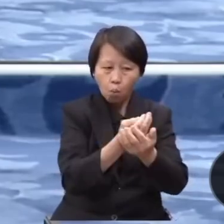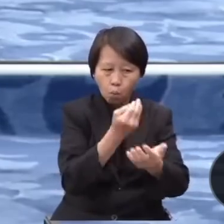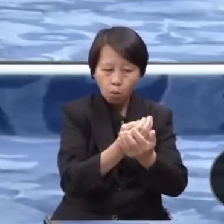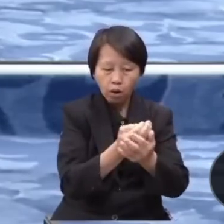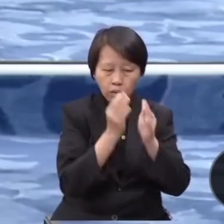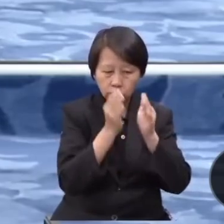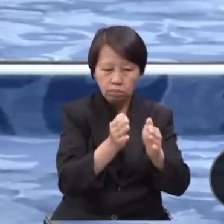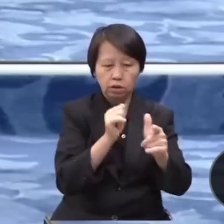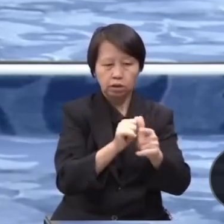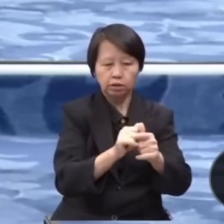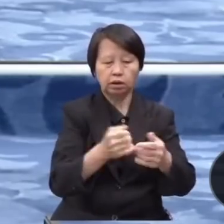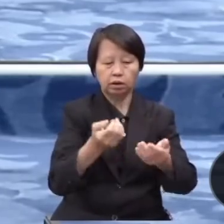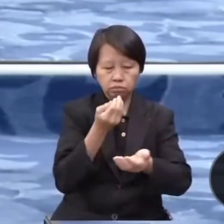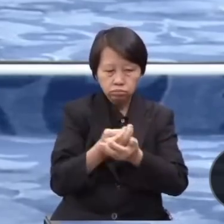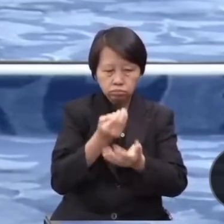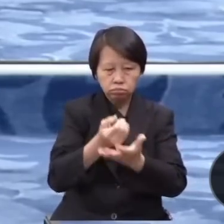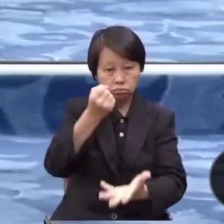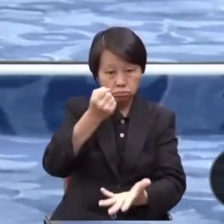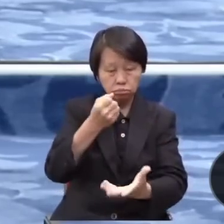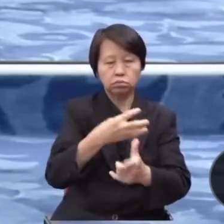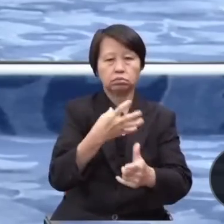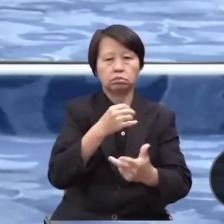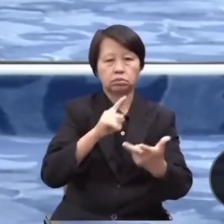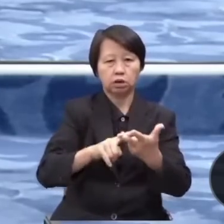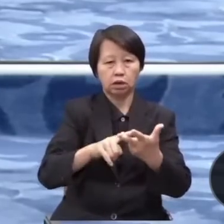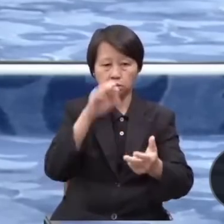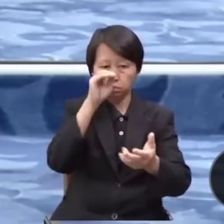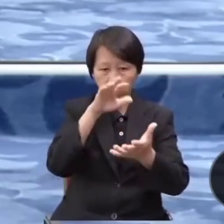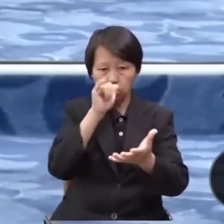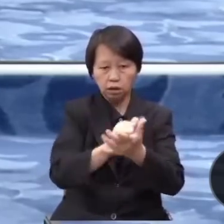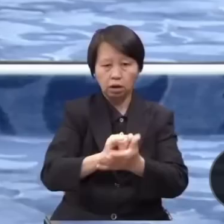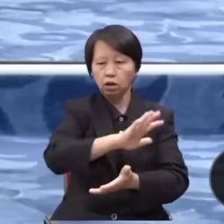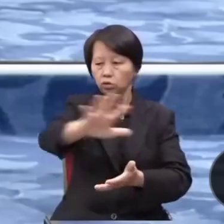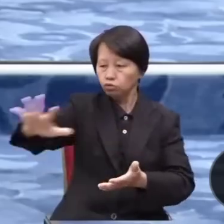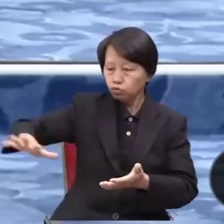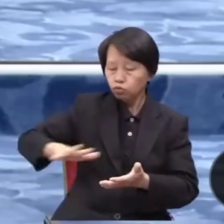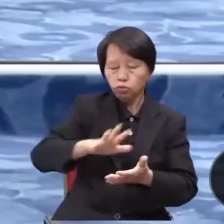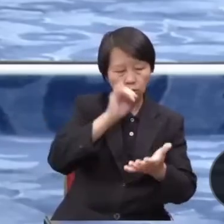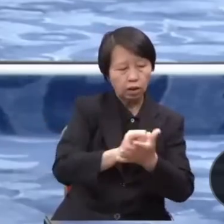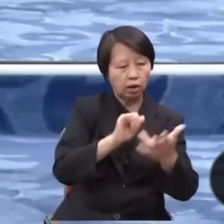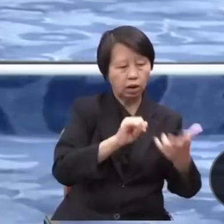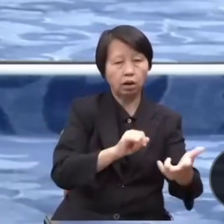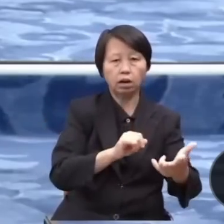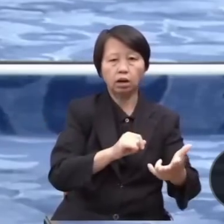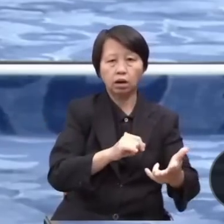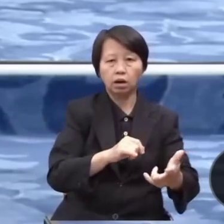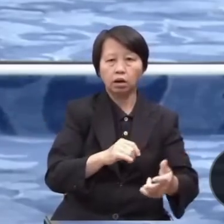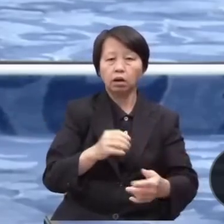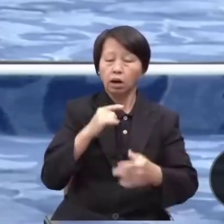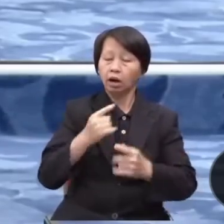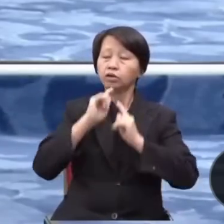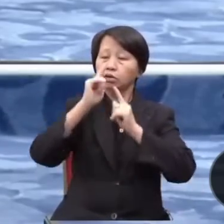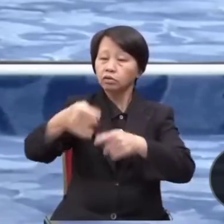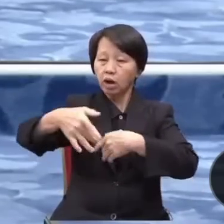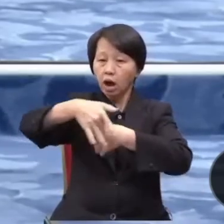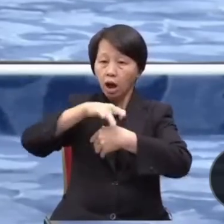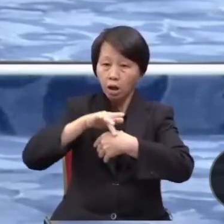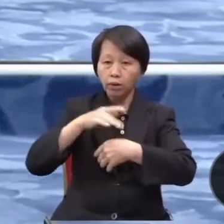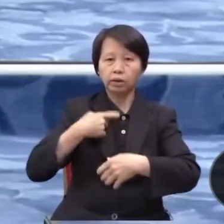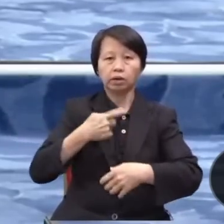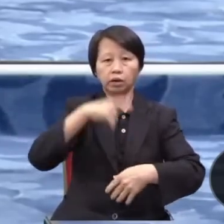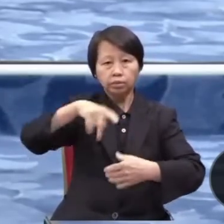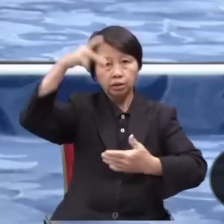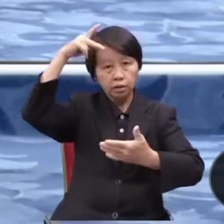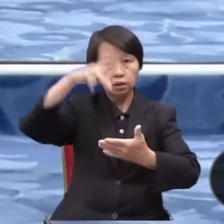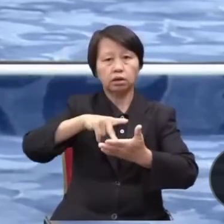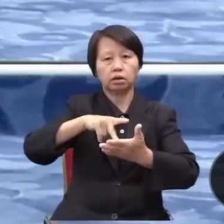kewangan, tetapi juga fiskal dan juga keyakinan keseluruhannya. Tapi seperti mana saya jawab awal tadi, kita harus juga